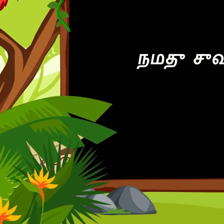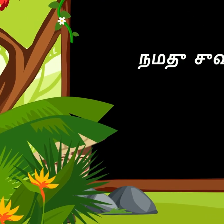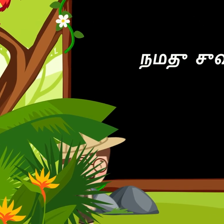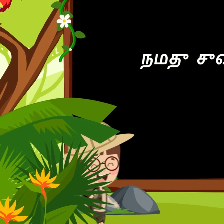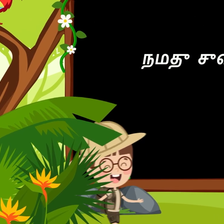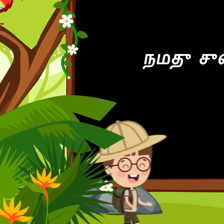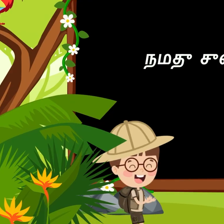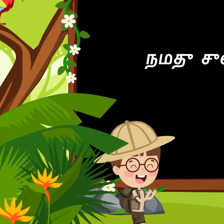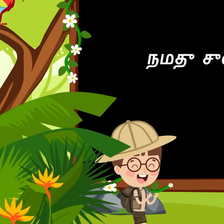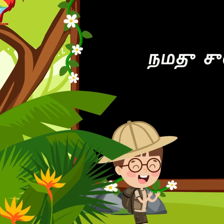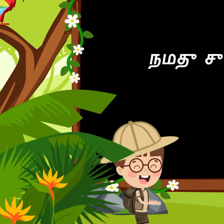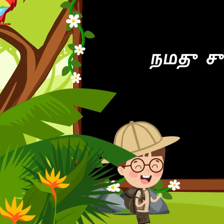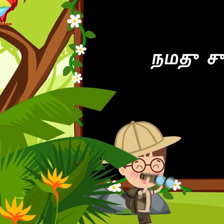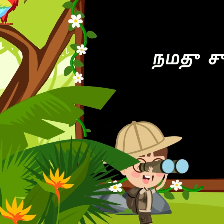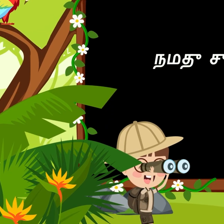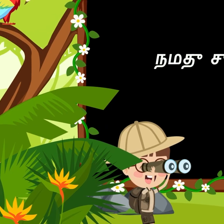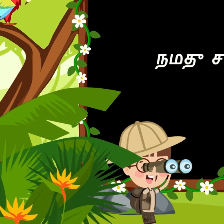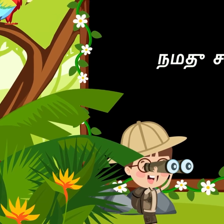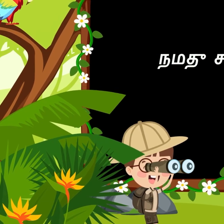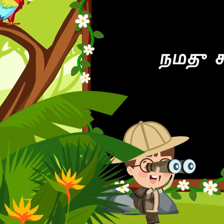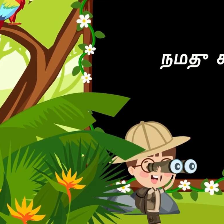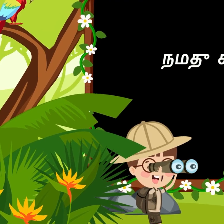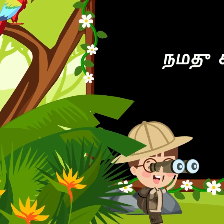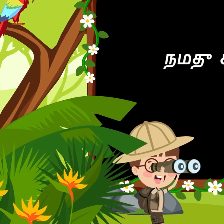நமது சுவையான உணவு.